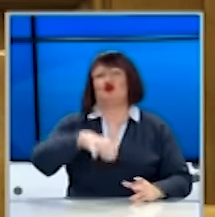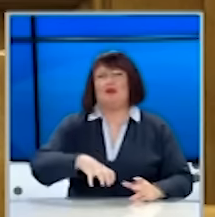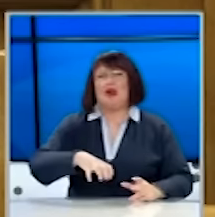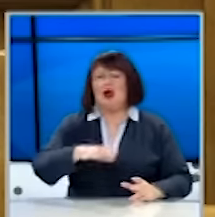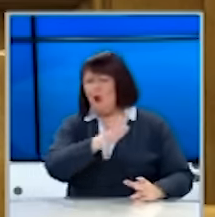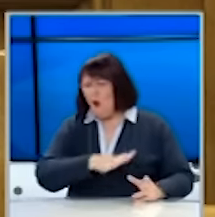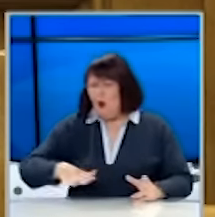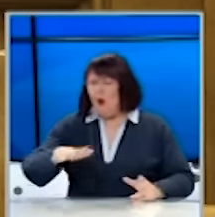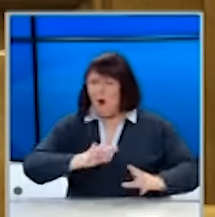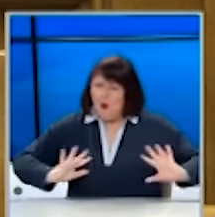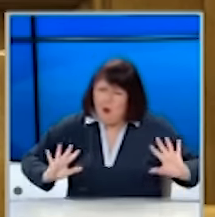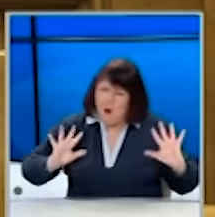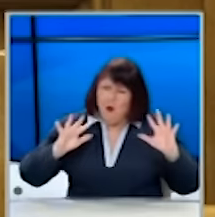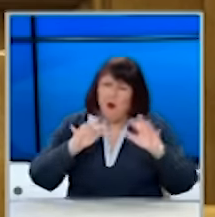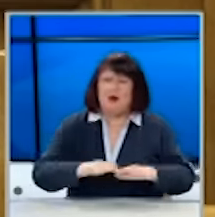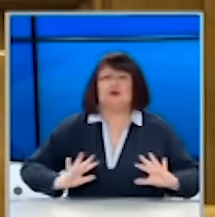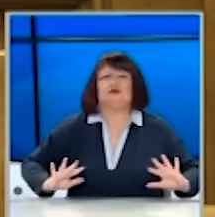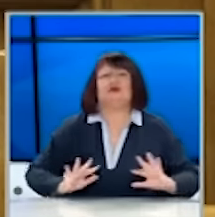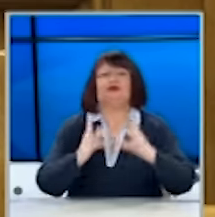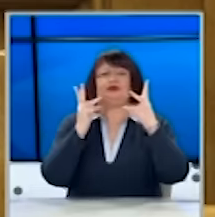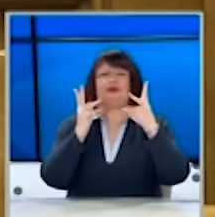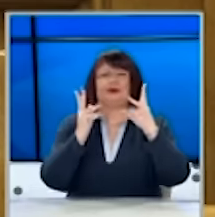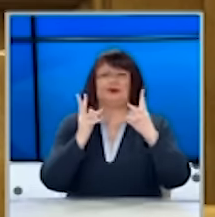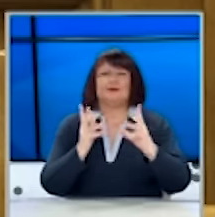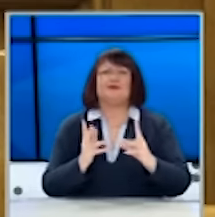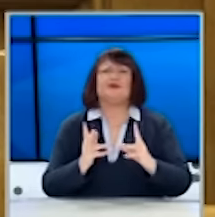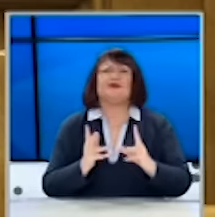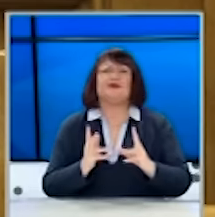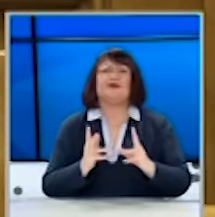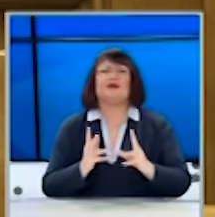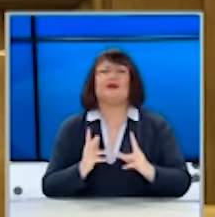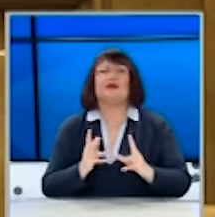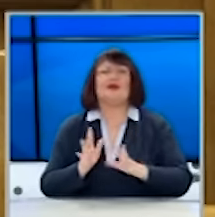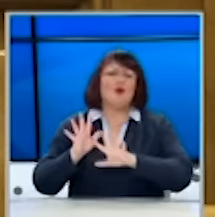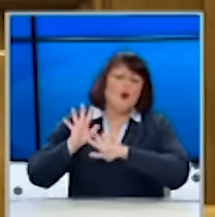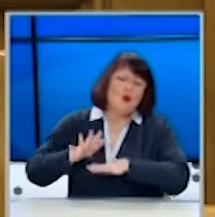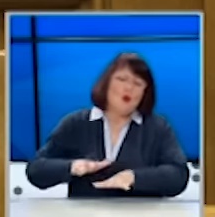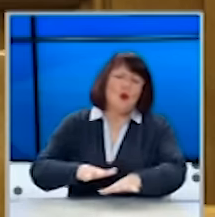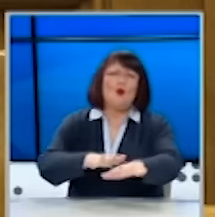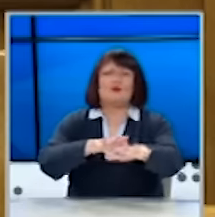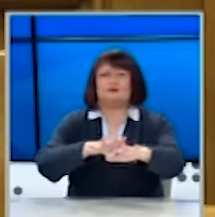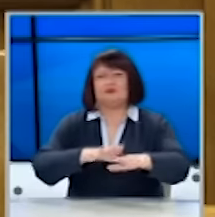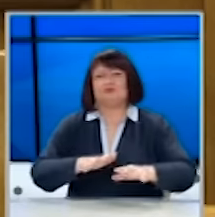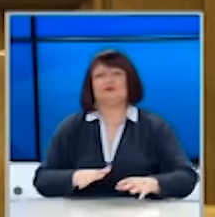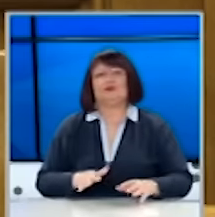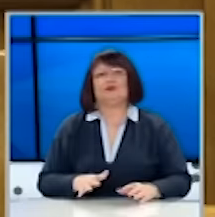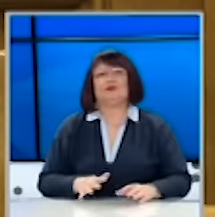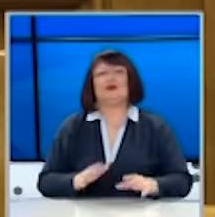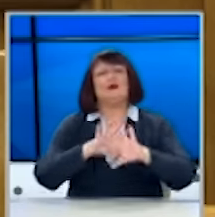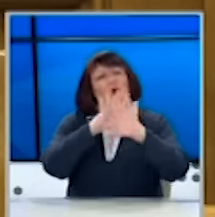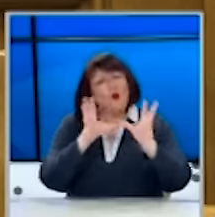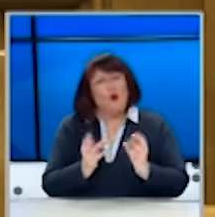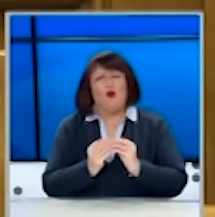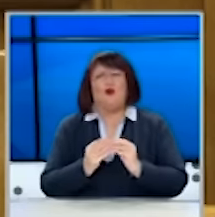όλοι αυτοί οι αγώνες θα συναντηθούν σε ένα μεγάλο απεργιακό ποτάμι μαζί με τους υπόλοιπους